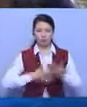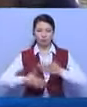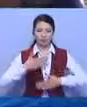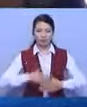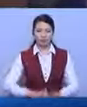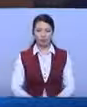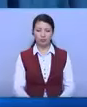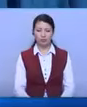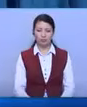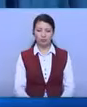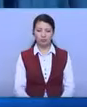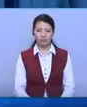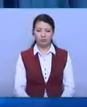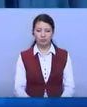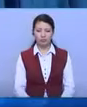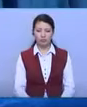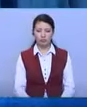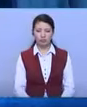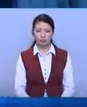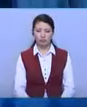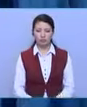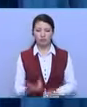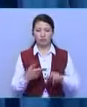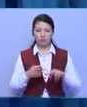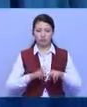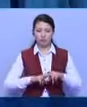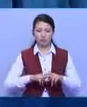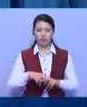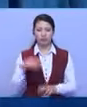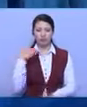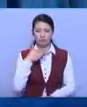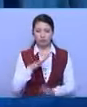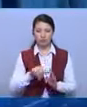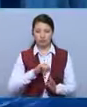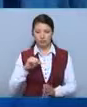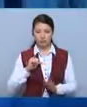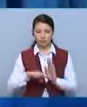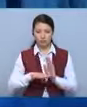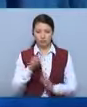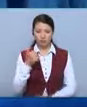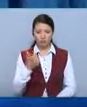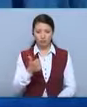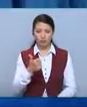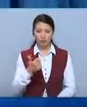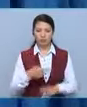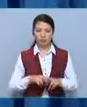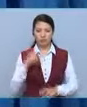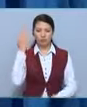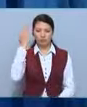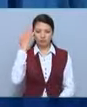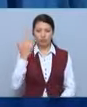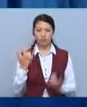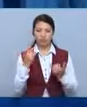жеткізді. Мынау елге жасалынған үлкен бір жақсылықтың белгісі. Мынау енді ойлаймын мен біз қазіргі